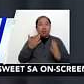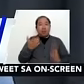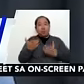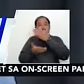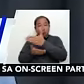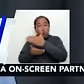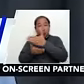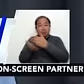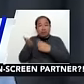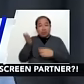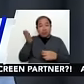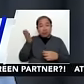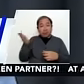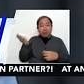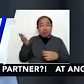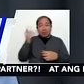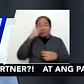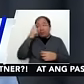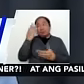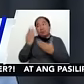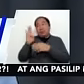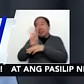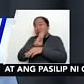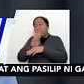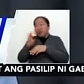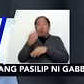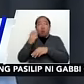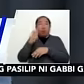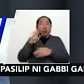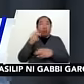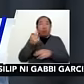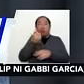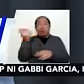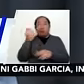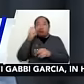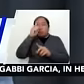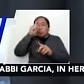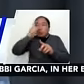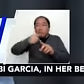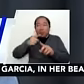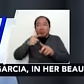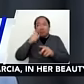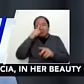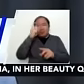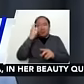ginagawa ang dalas eh no at Ah Ah pero kung